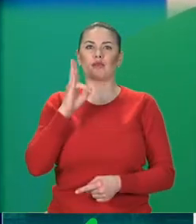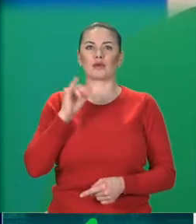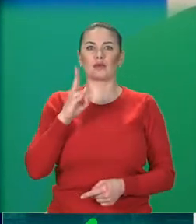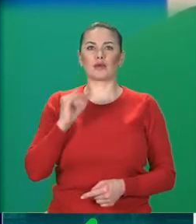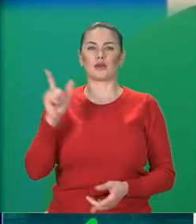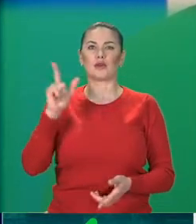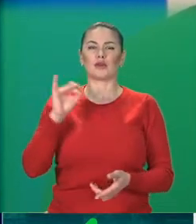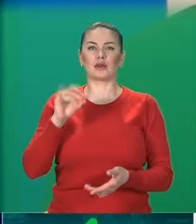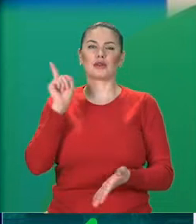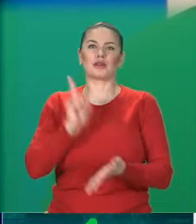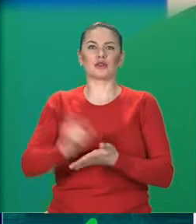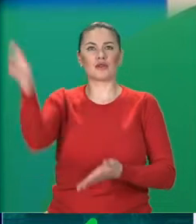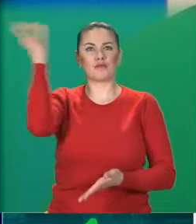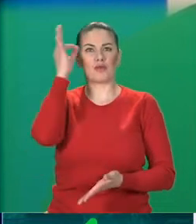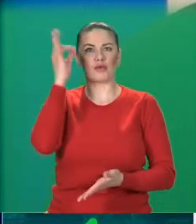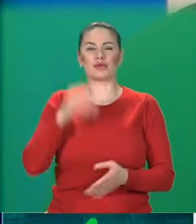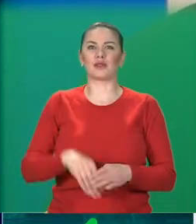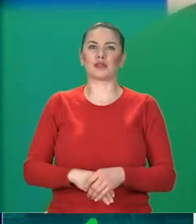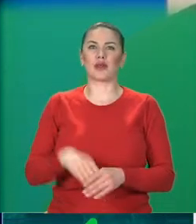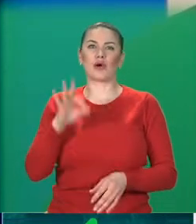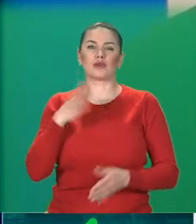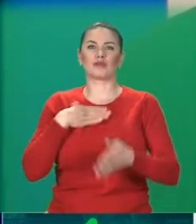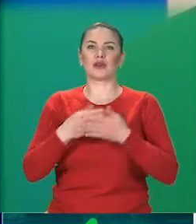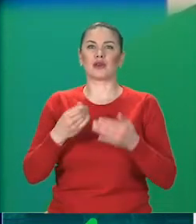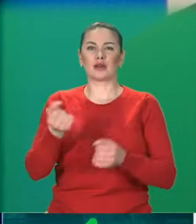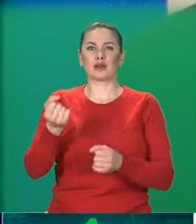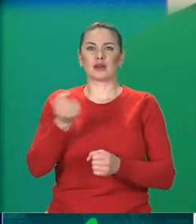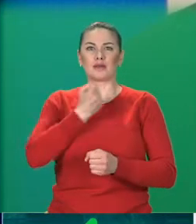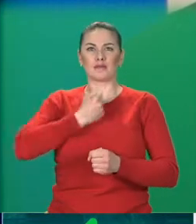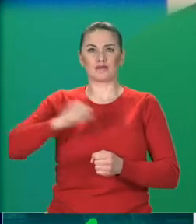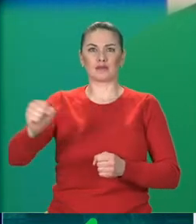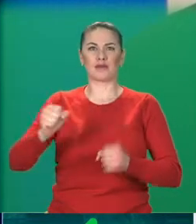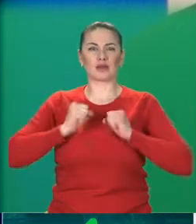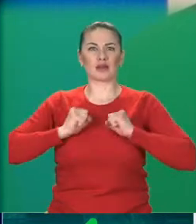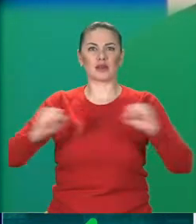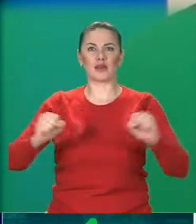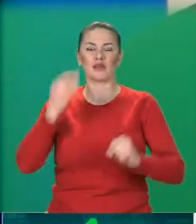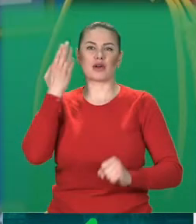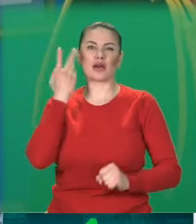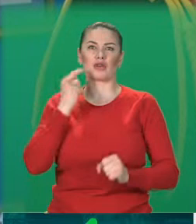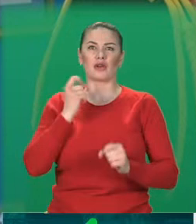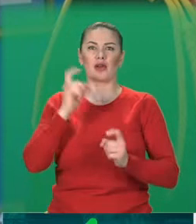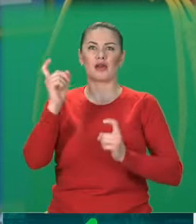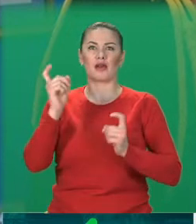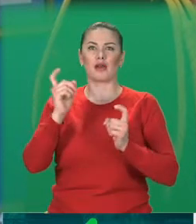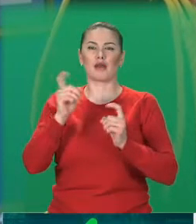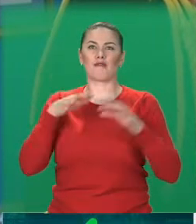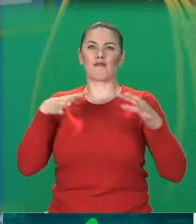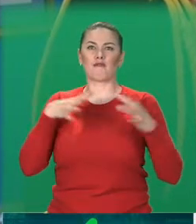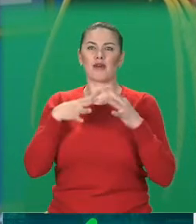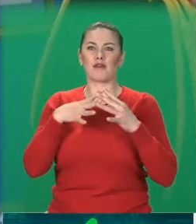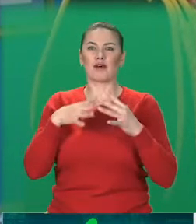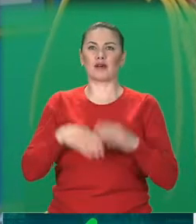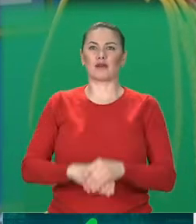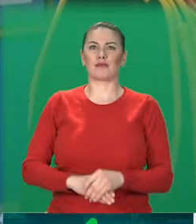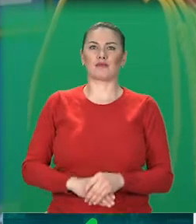которые воевали в годы Великой Отечественной войны. Эстафета Победы